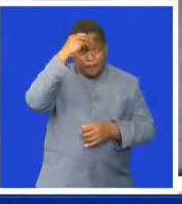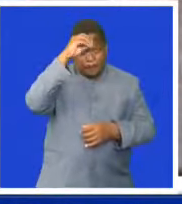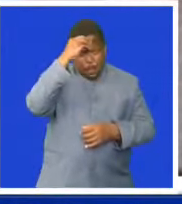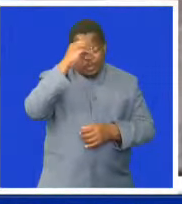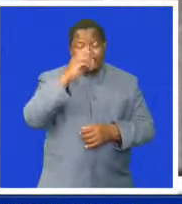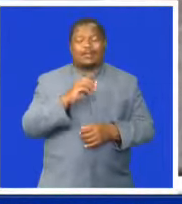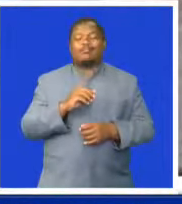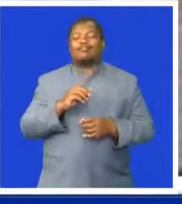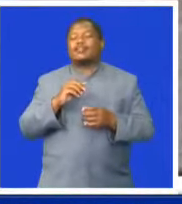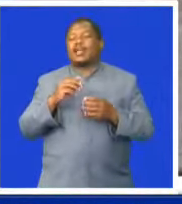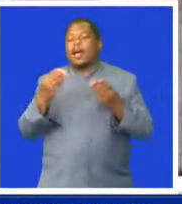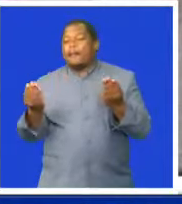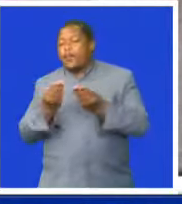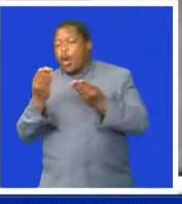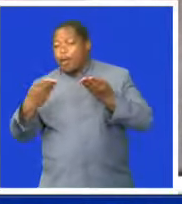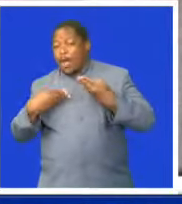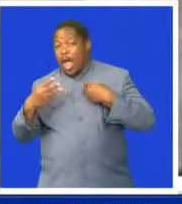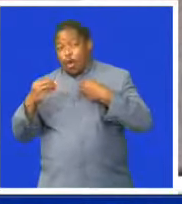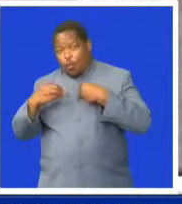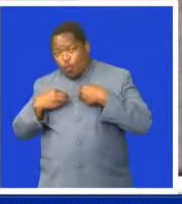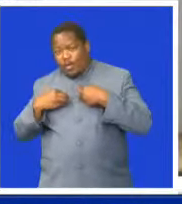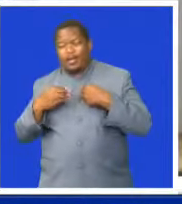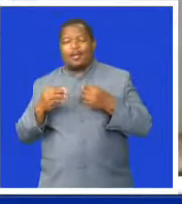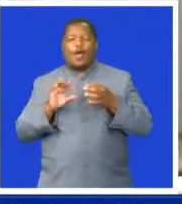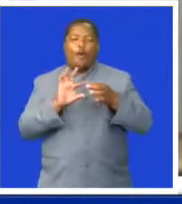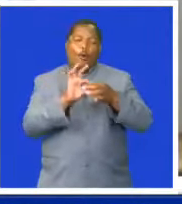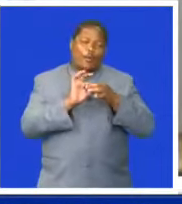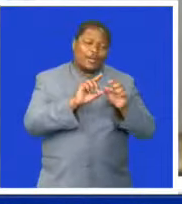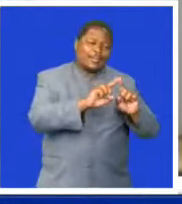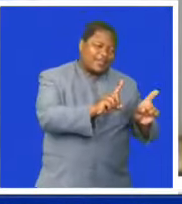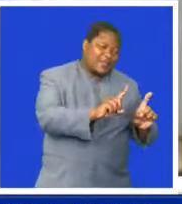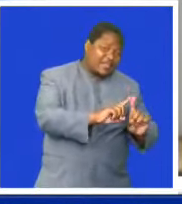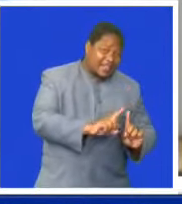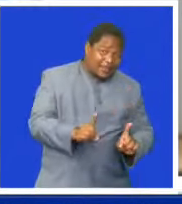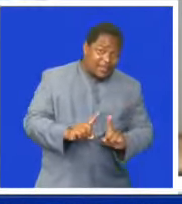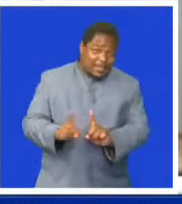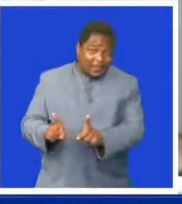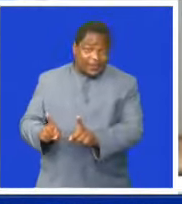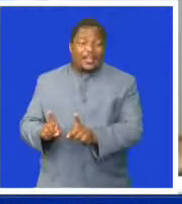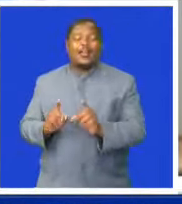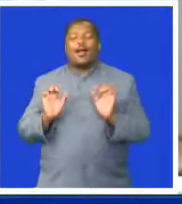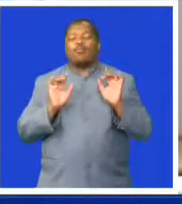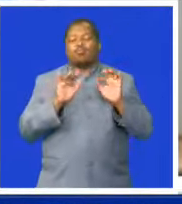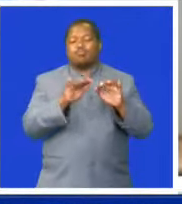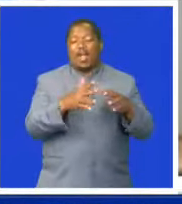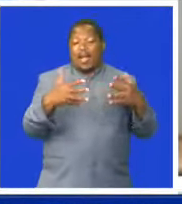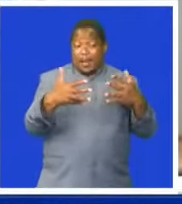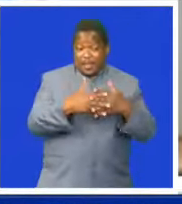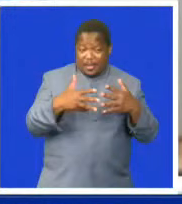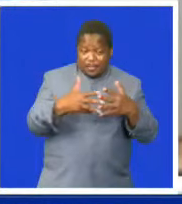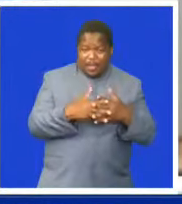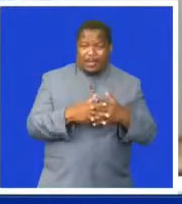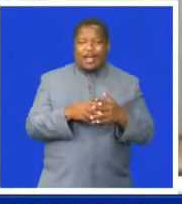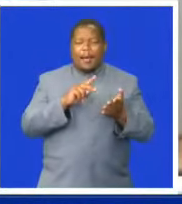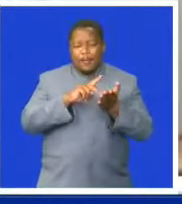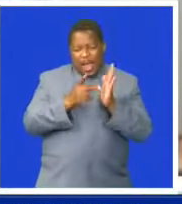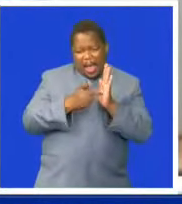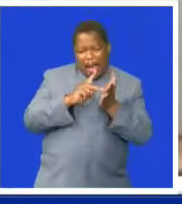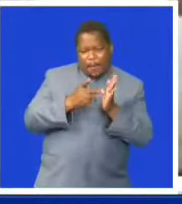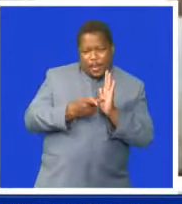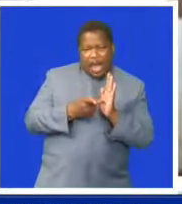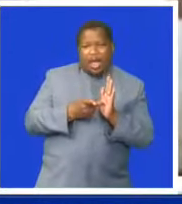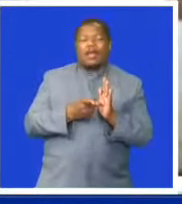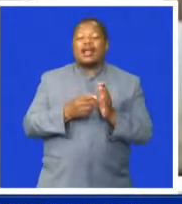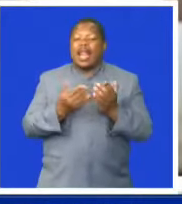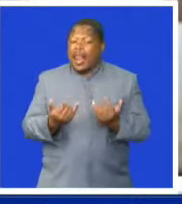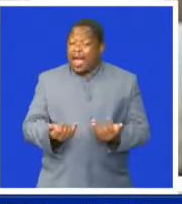ilandzelwe bosomabhizinisi iqinisekisa ukuthi lo mkhuhlane we-COVID-19 awubhebhetelwa kuvulwa kwatshwala kuleli. Lophethe